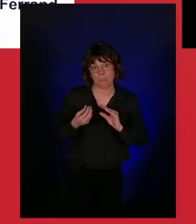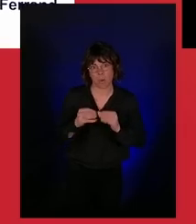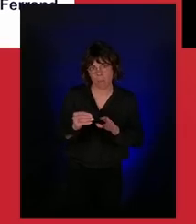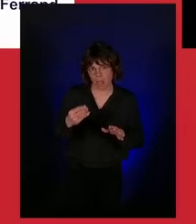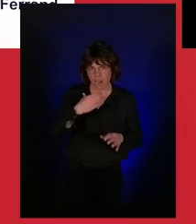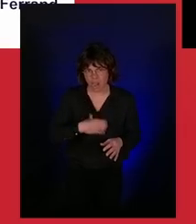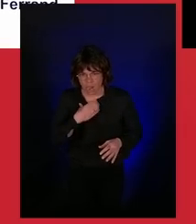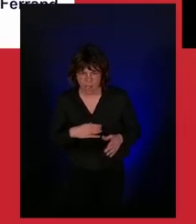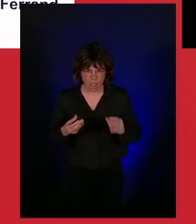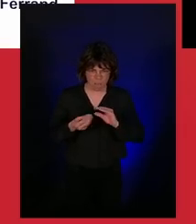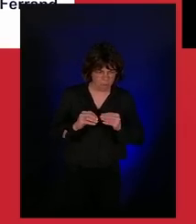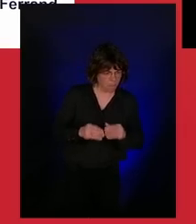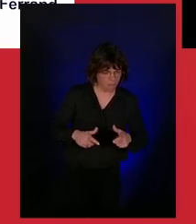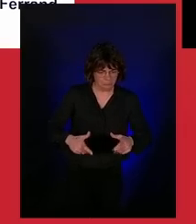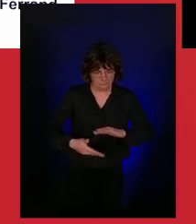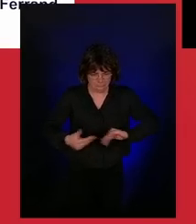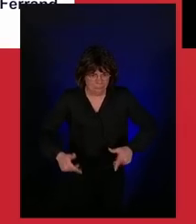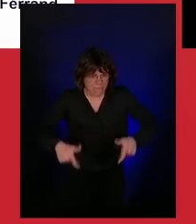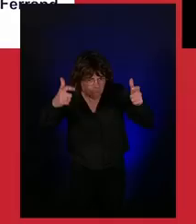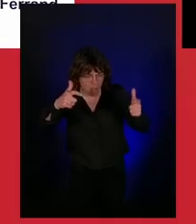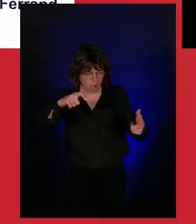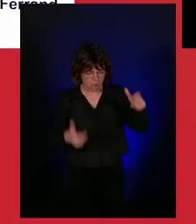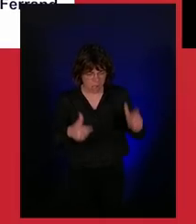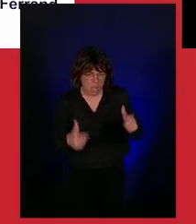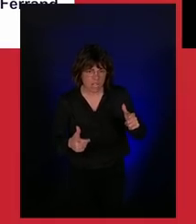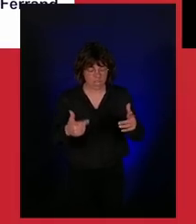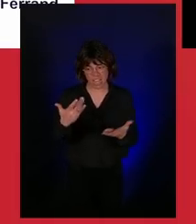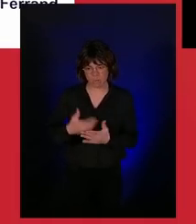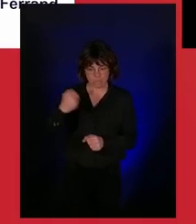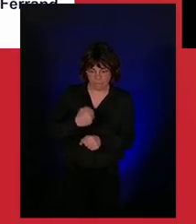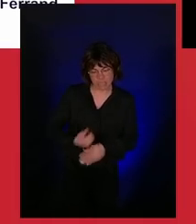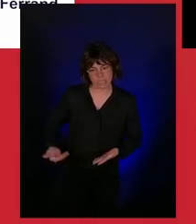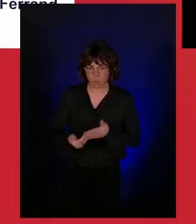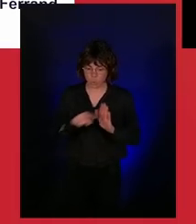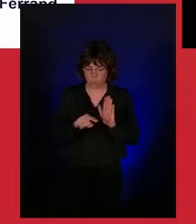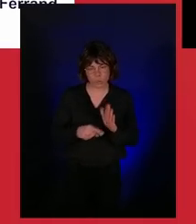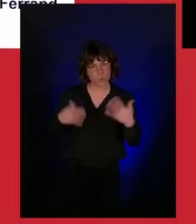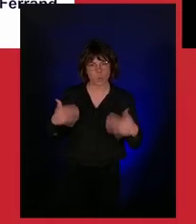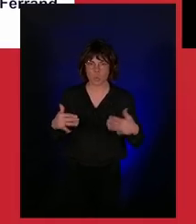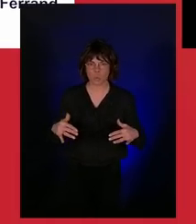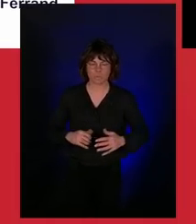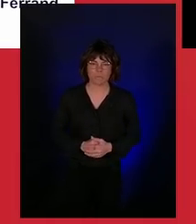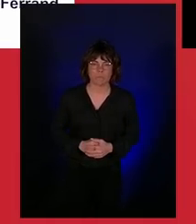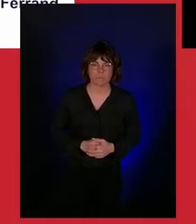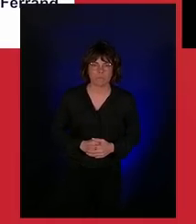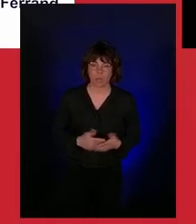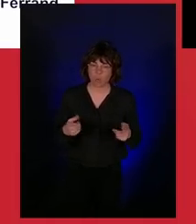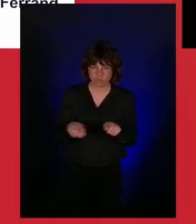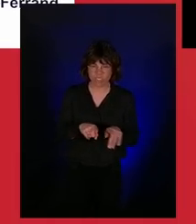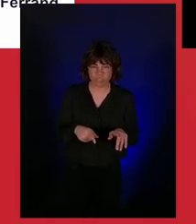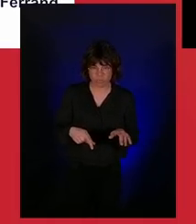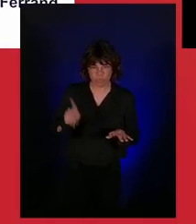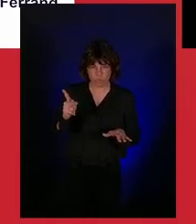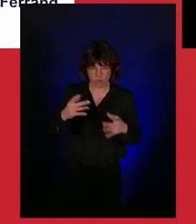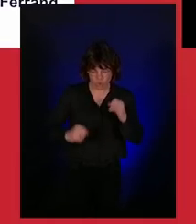de l'insalubrité des logements, des expositions dangereuses au travail. Ce sont également ceux qui souffrent le